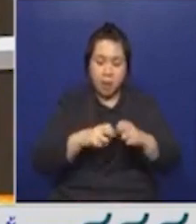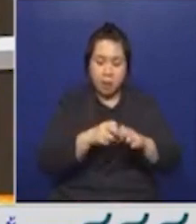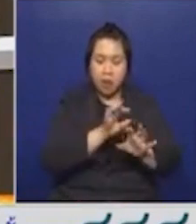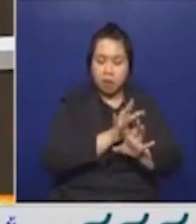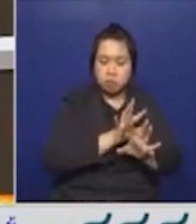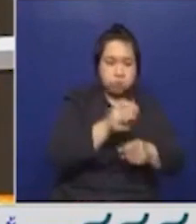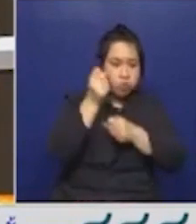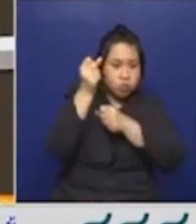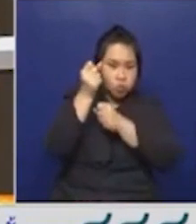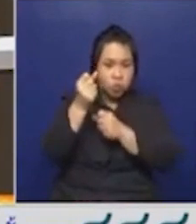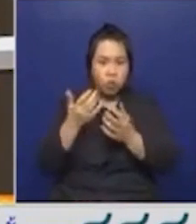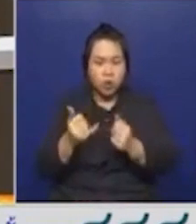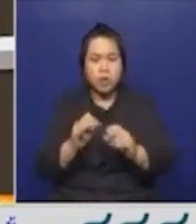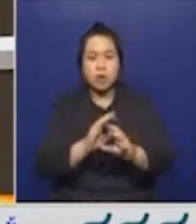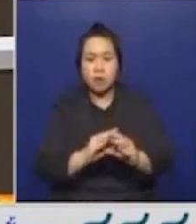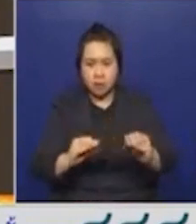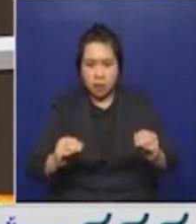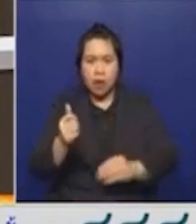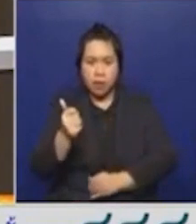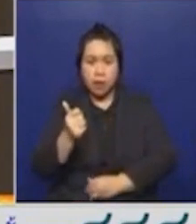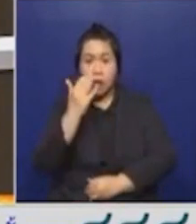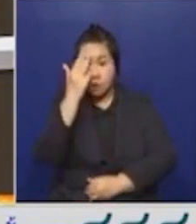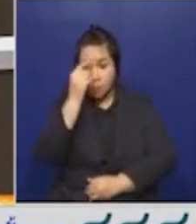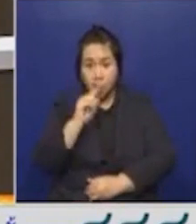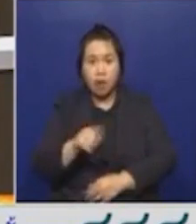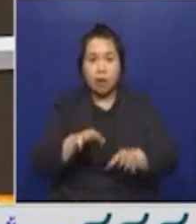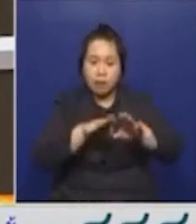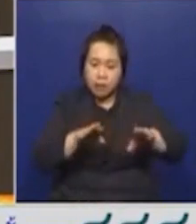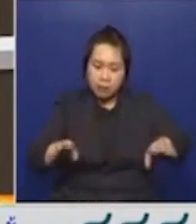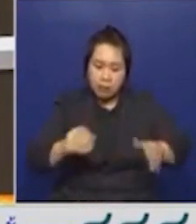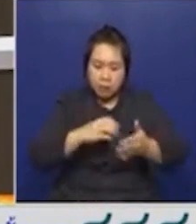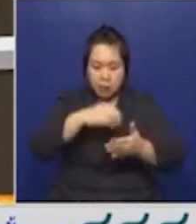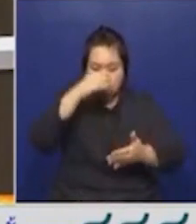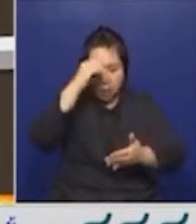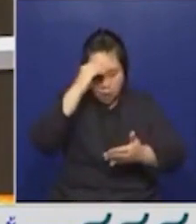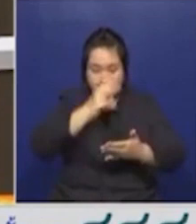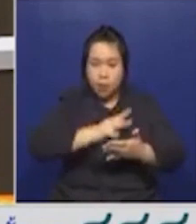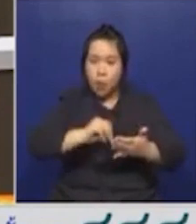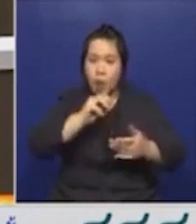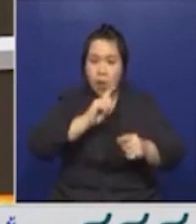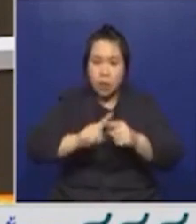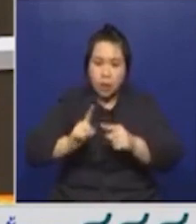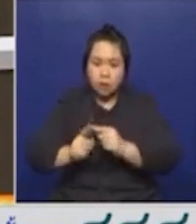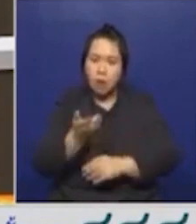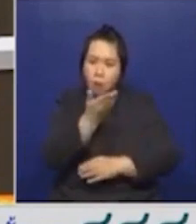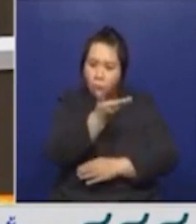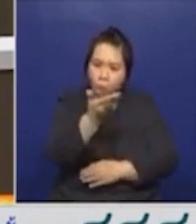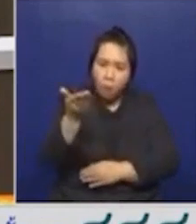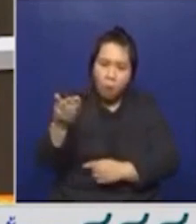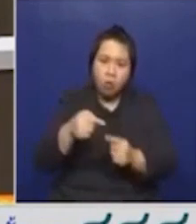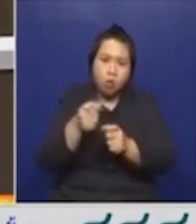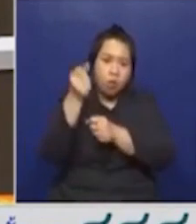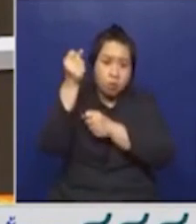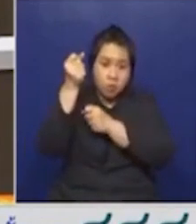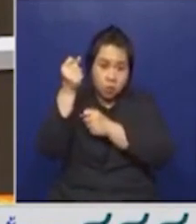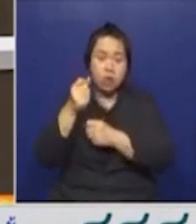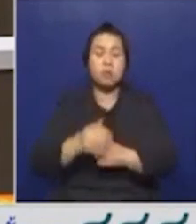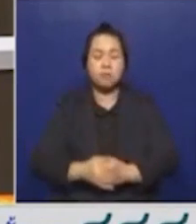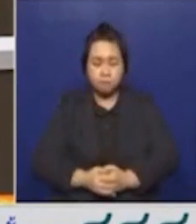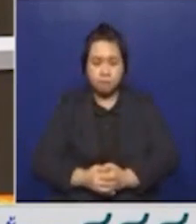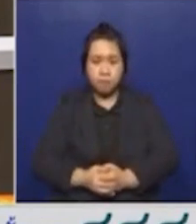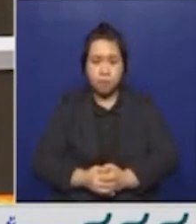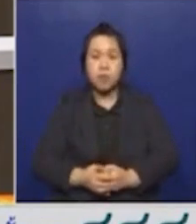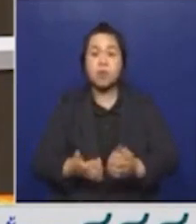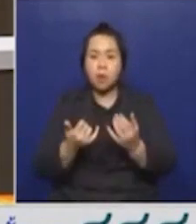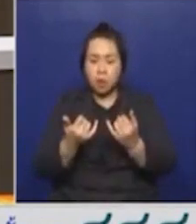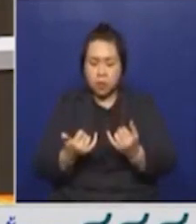ปัจจุบันที่มีนิสิตนักศึกษาประชาชนออกมายื่นข้อเรียกร้องต่างๆมากมายอยู่นอกสภาค่ะดิฉันคิด